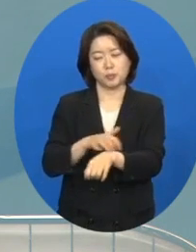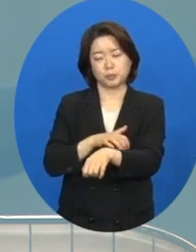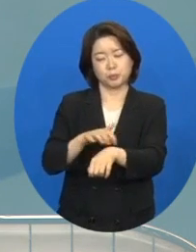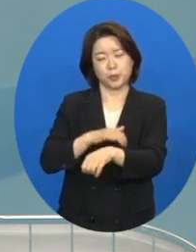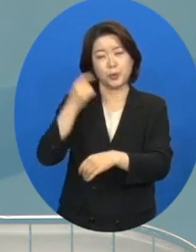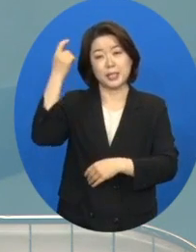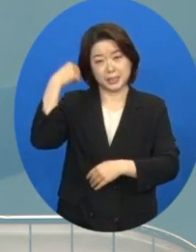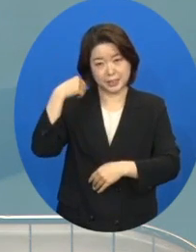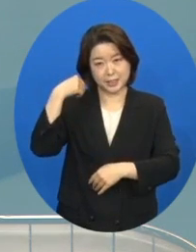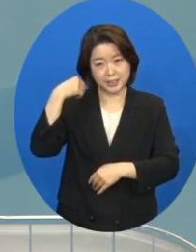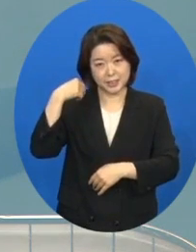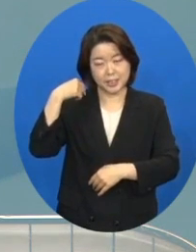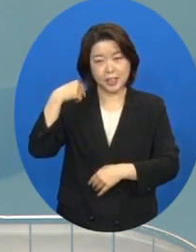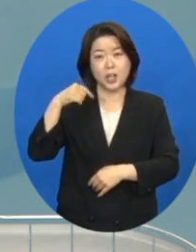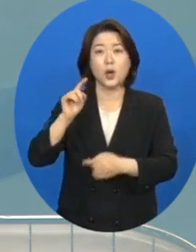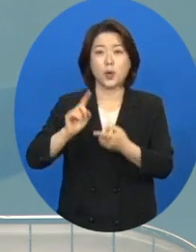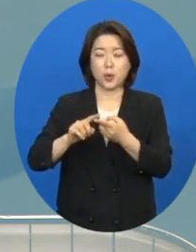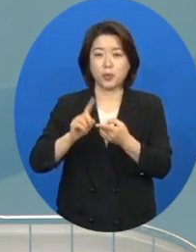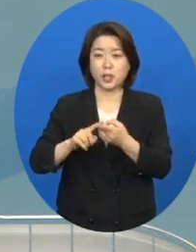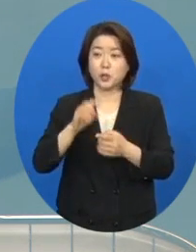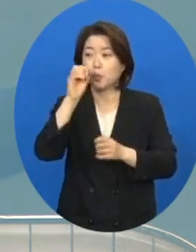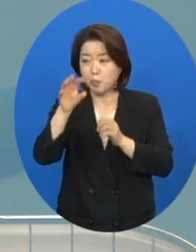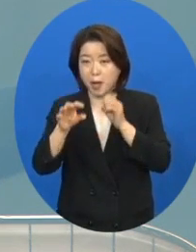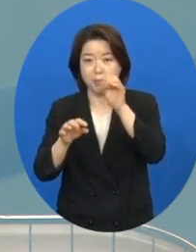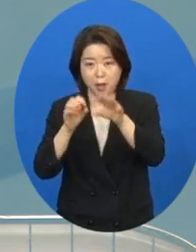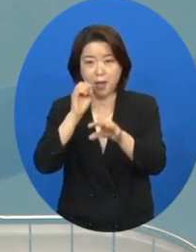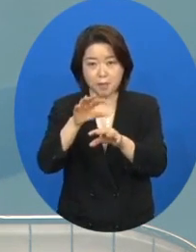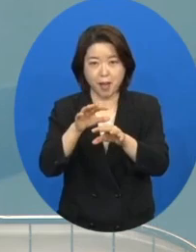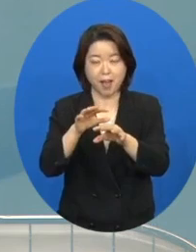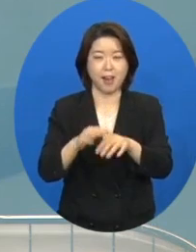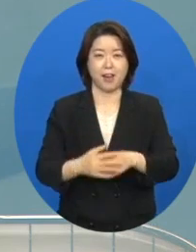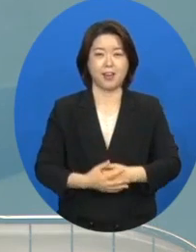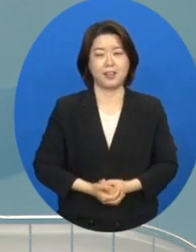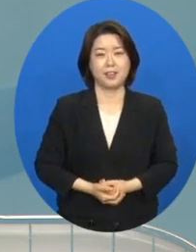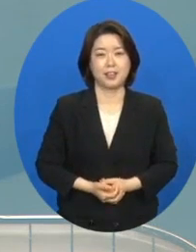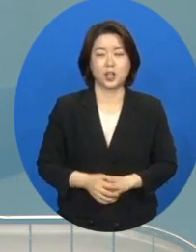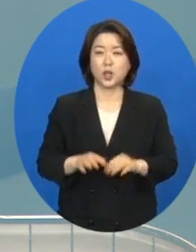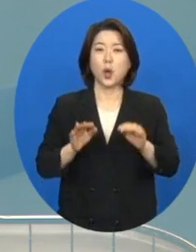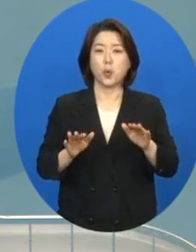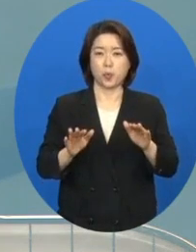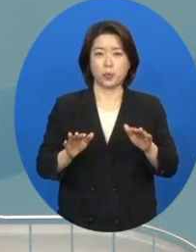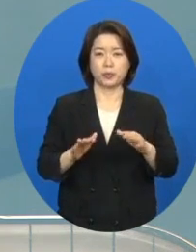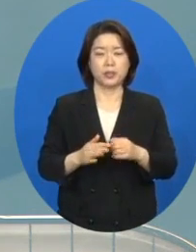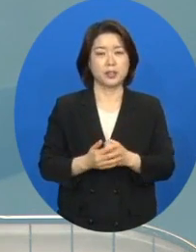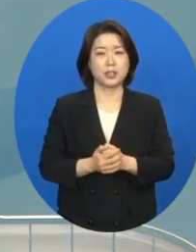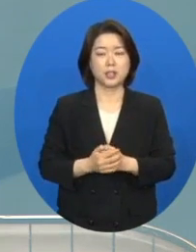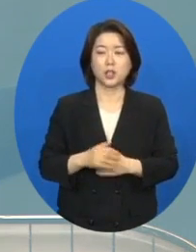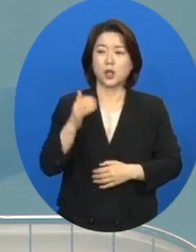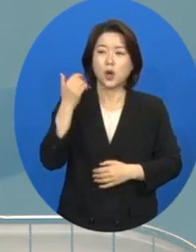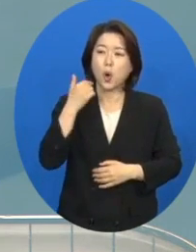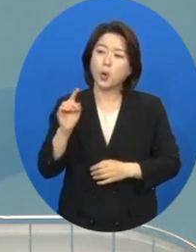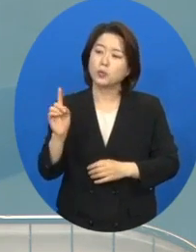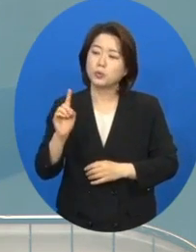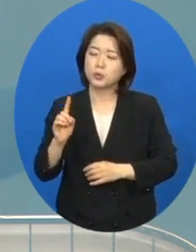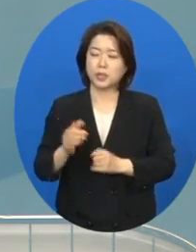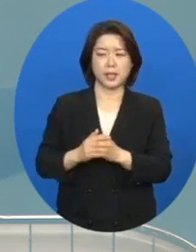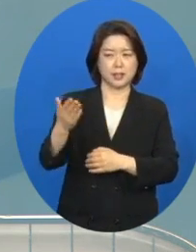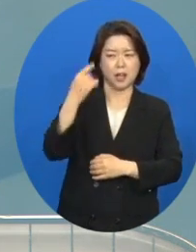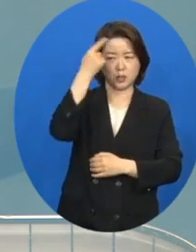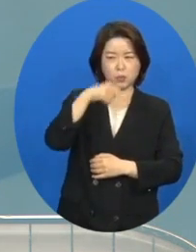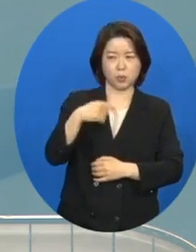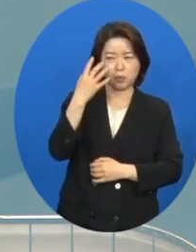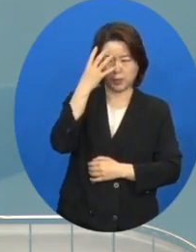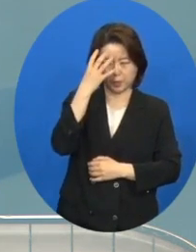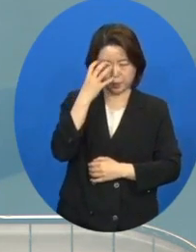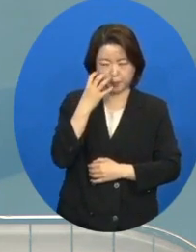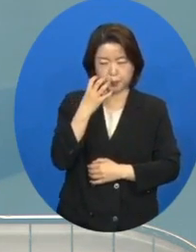불편하게 느껴질 만한 것들도 다 이야기를 해줘요. 오늘 어느 순간에 당신의 얼굴이